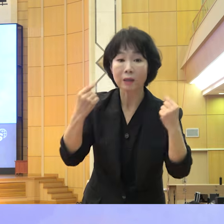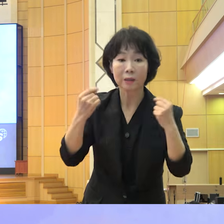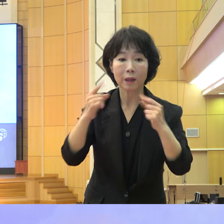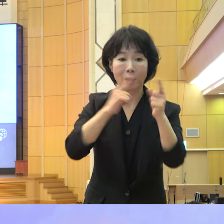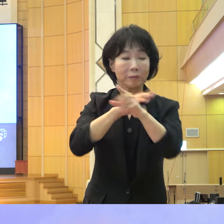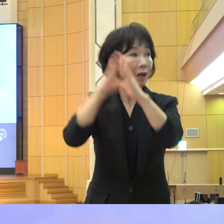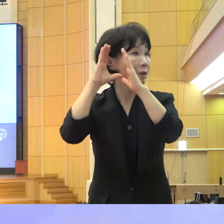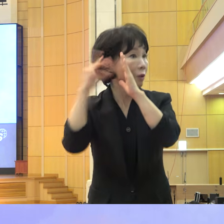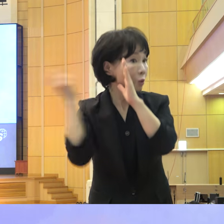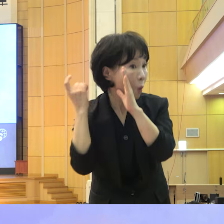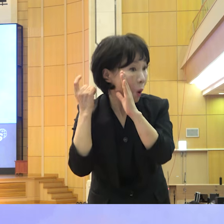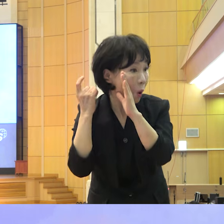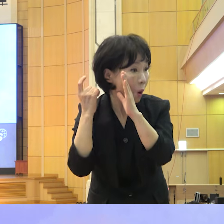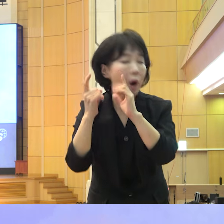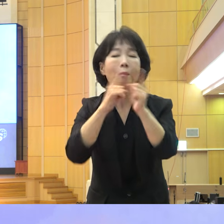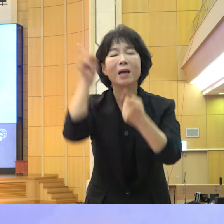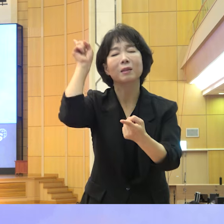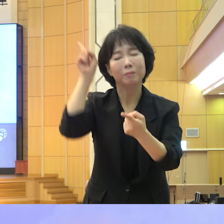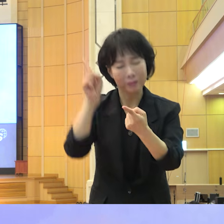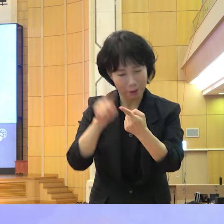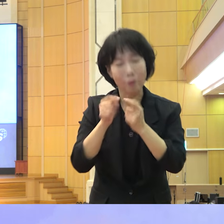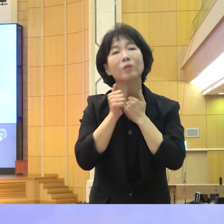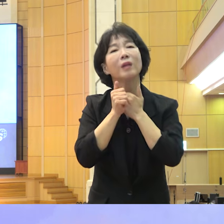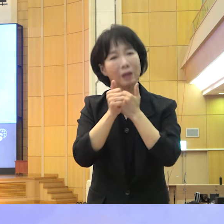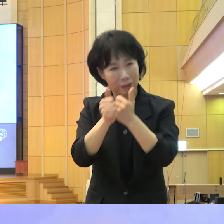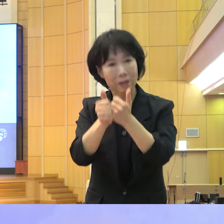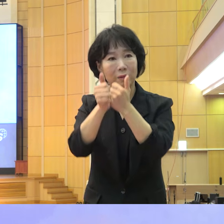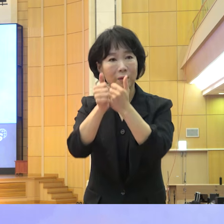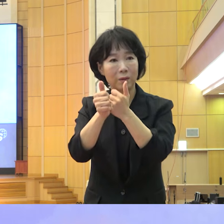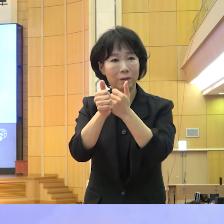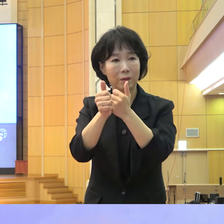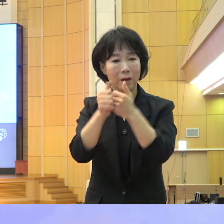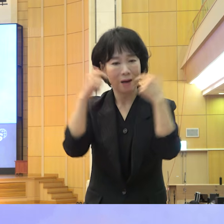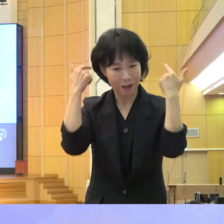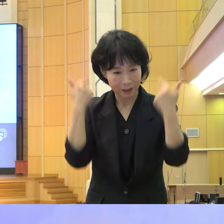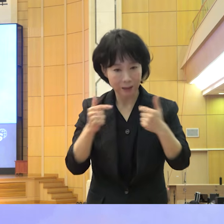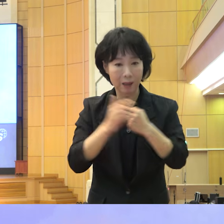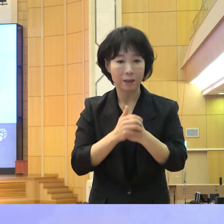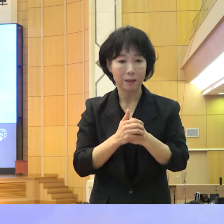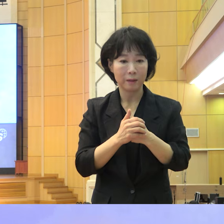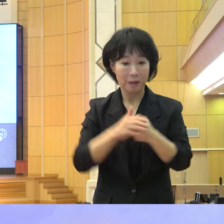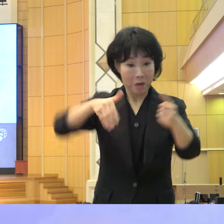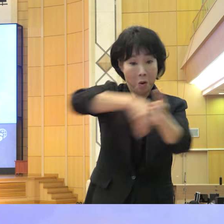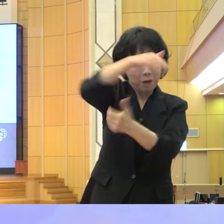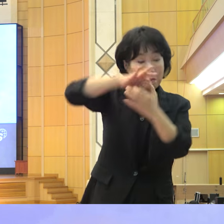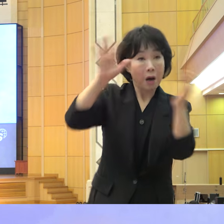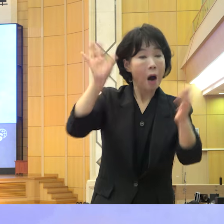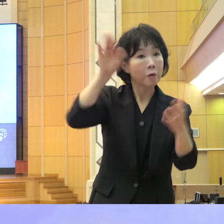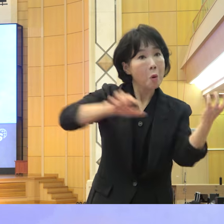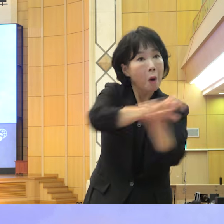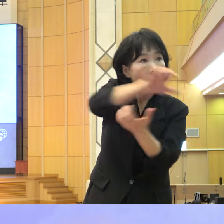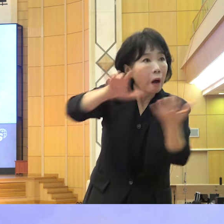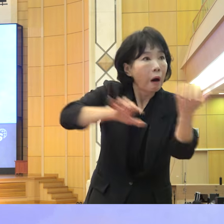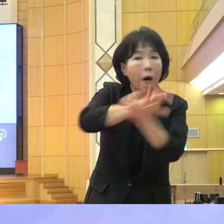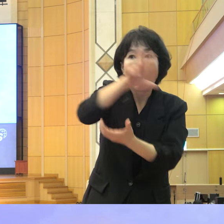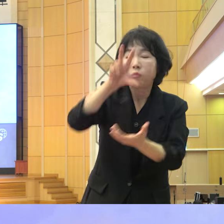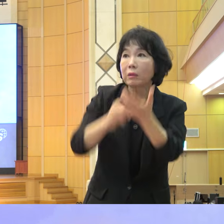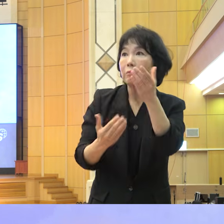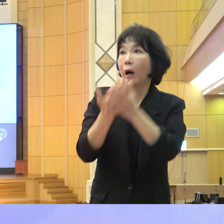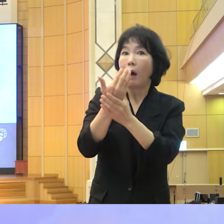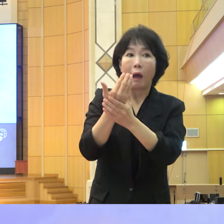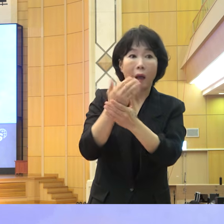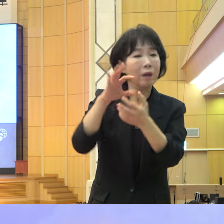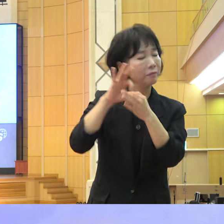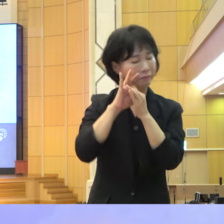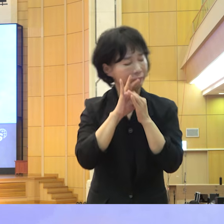이런 말씀을 듣고 그 말씀에 따라서 어떠한 경우에도 환난이 오고 이 지구상의